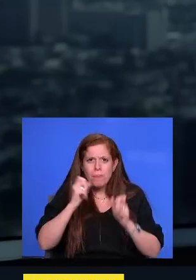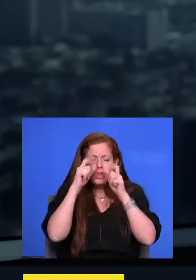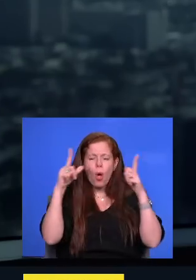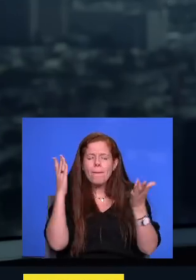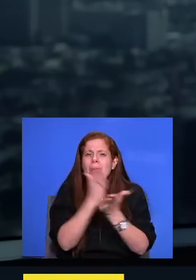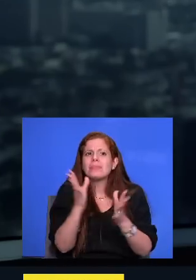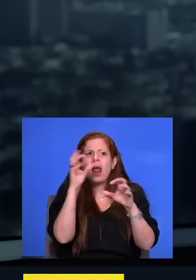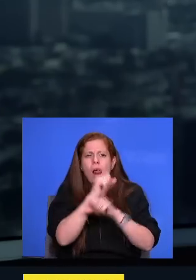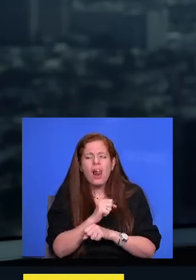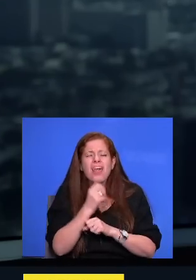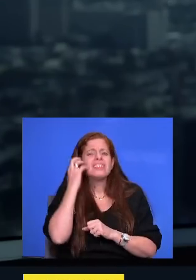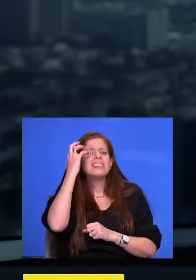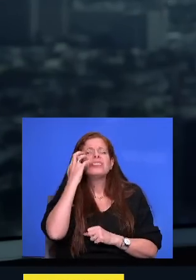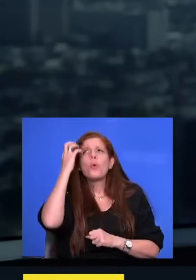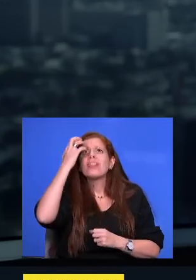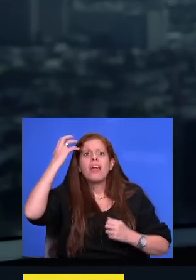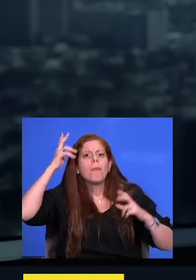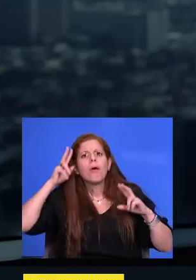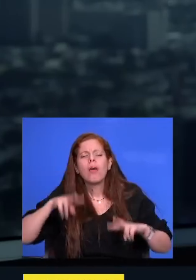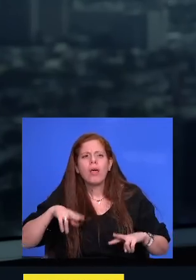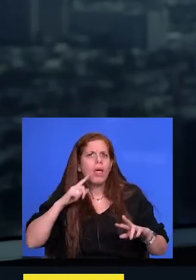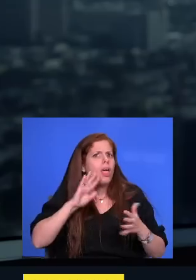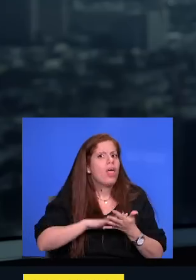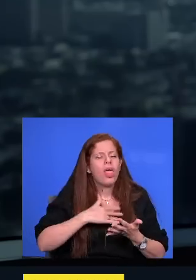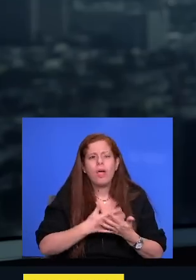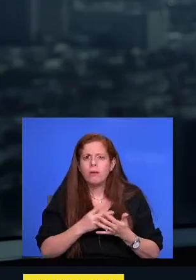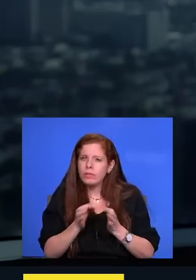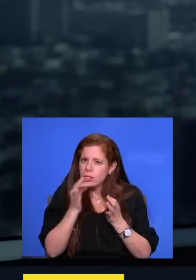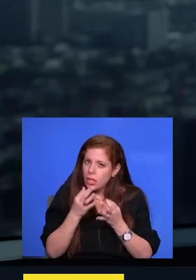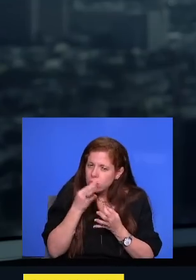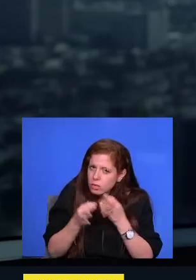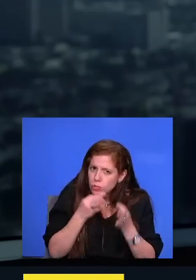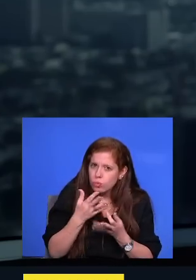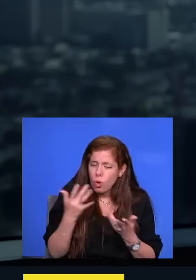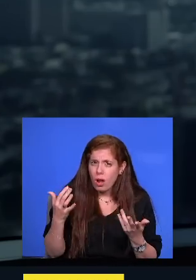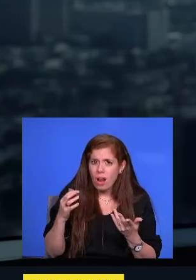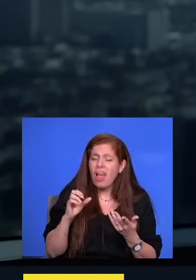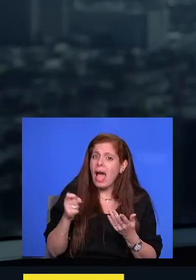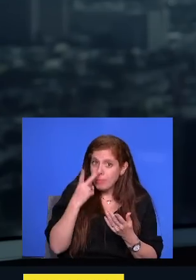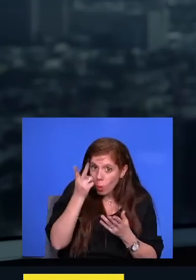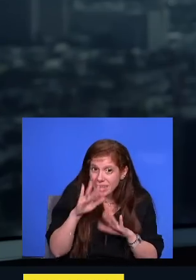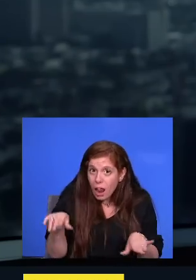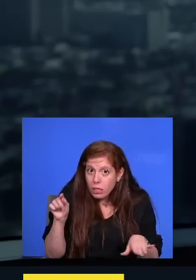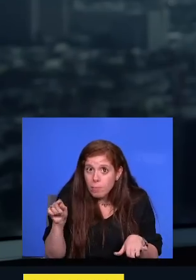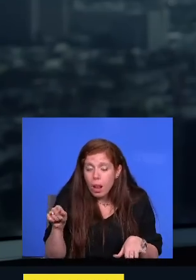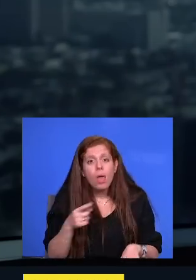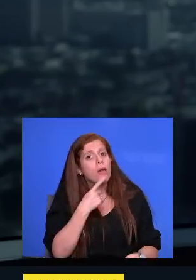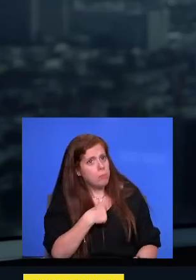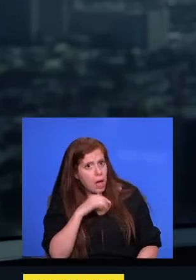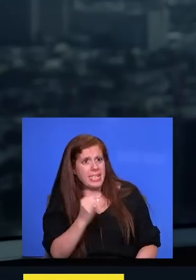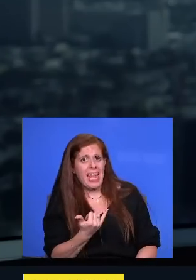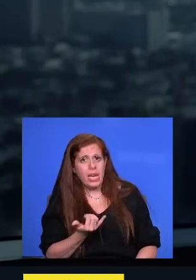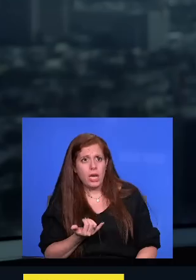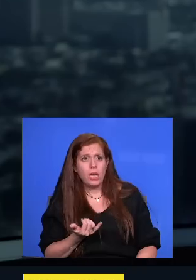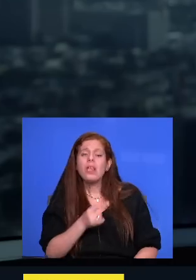הלילה, יש לו סיוטים מאוד גדולים, ואז אני התחלתי לברר אותו. האם אתה רואה את הילדים האלה? אז הוא אמר לי, כן,